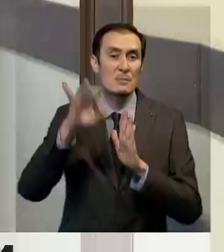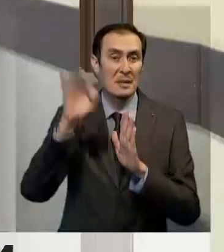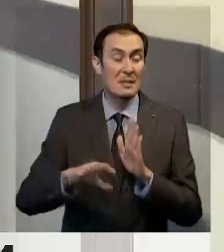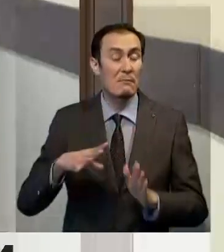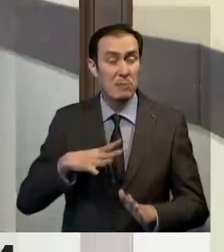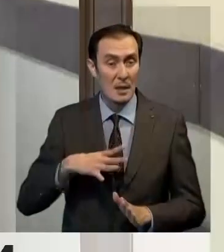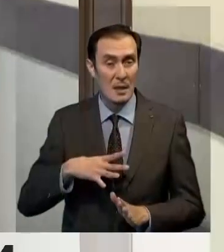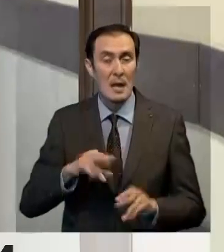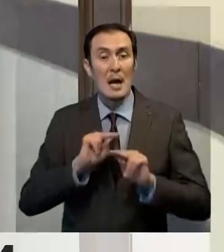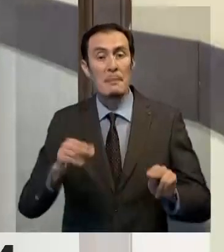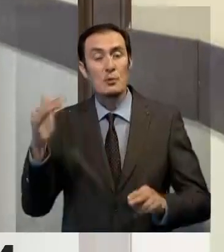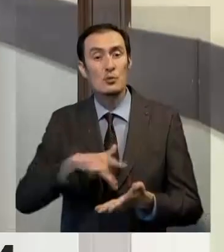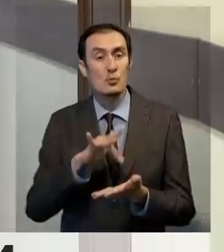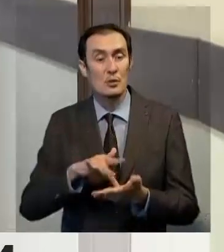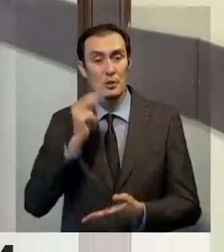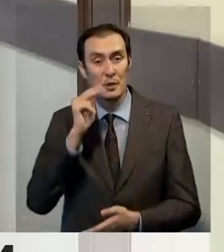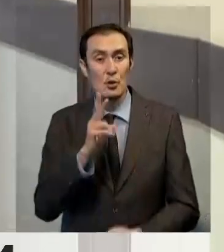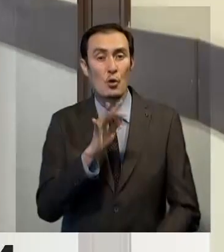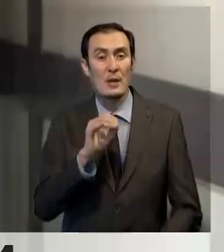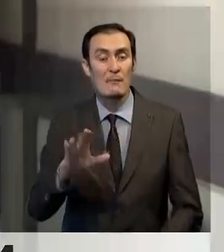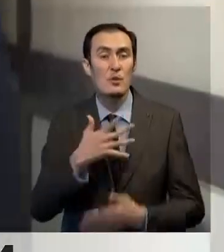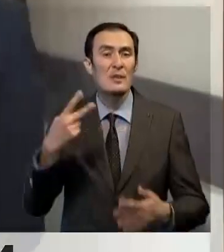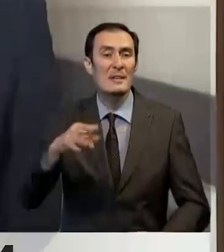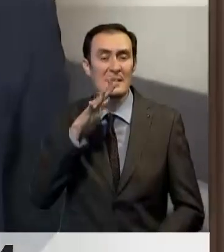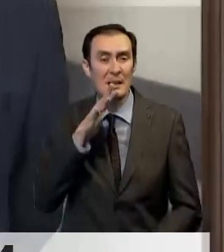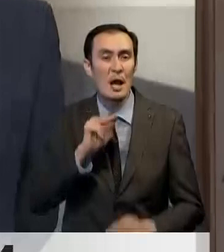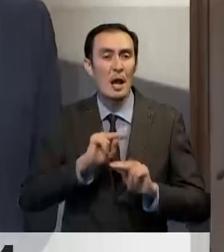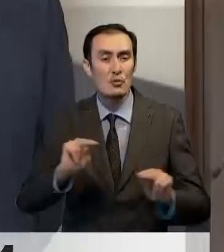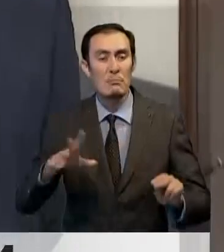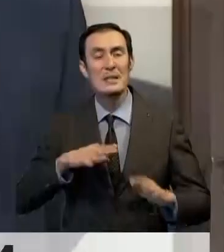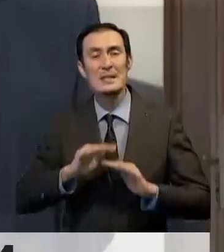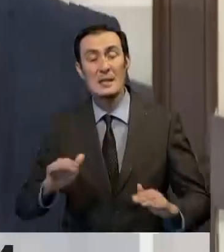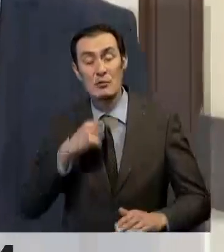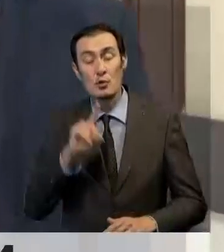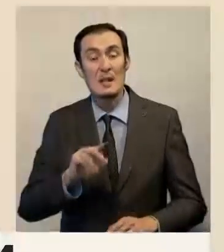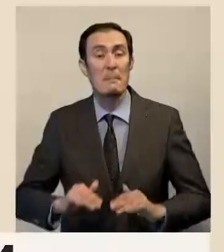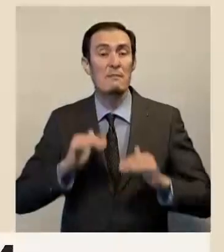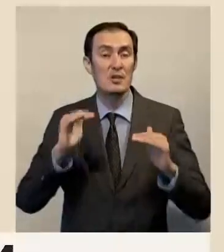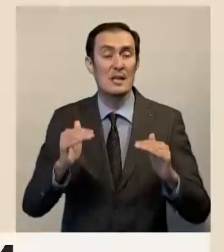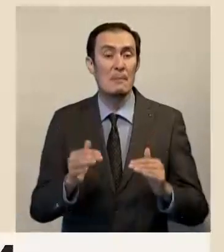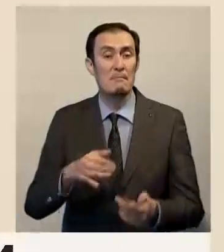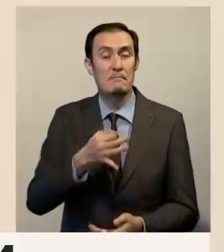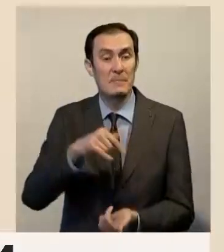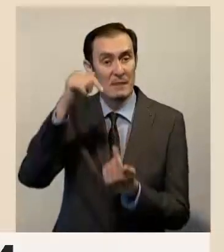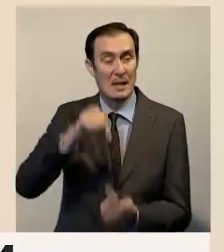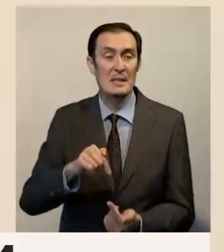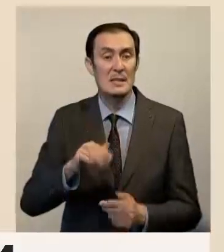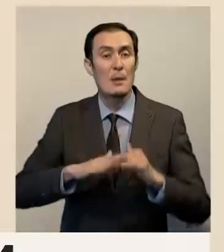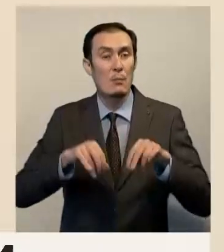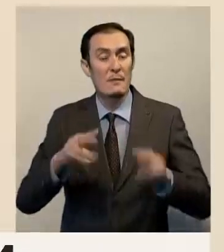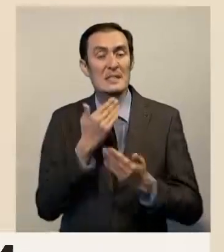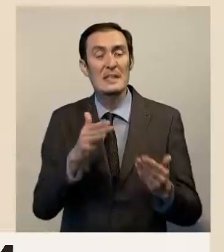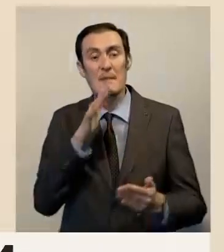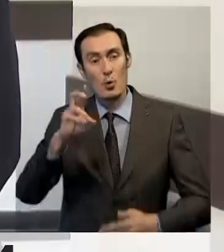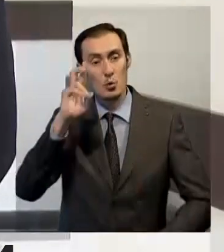снижали. Педагог из Шымкента Бауржан Кукеев больше 20 лет отдал обучению детей. Говорит, для повышения привлекательности этой профессии в последние